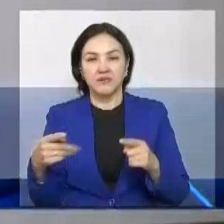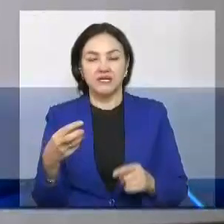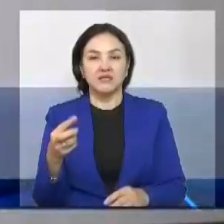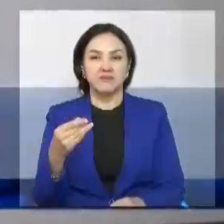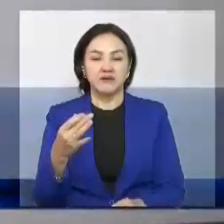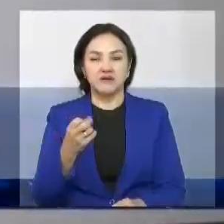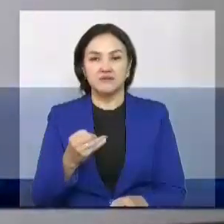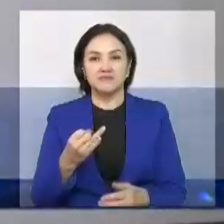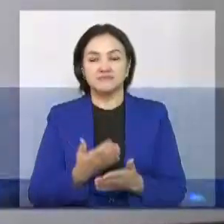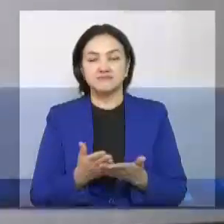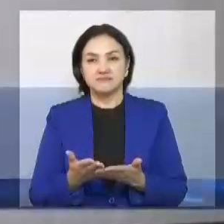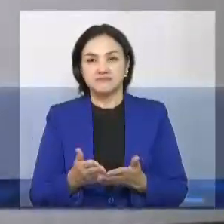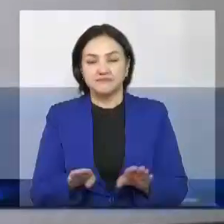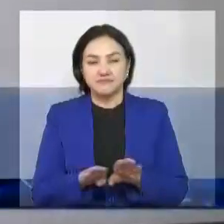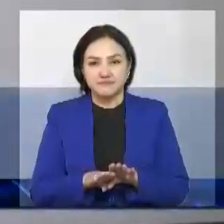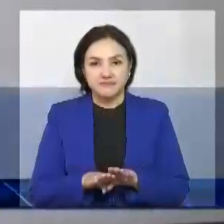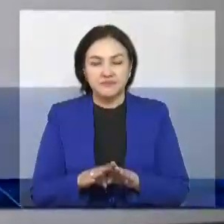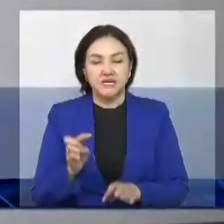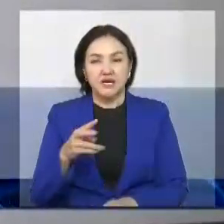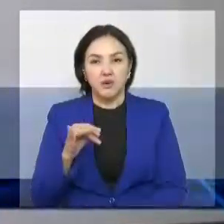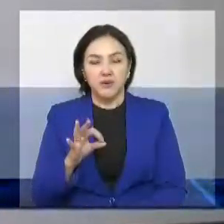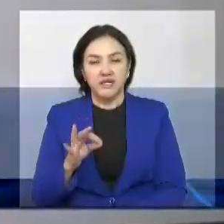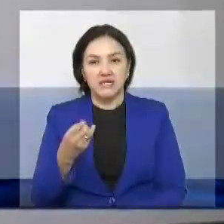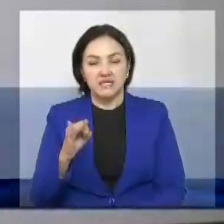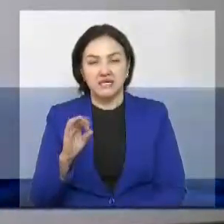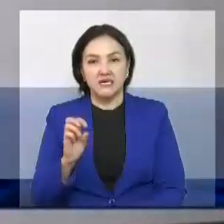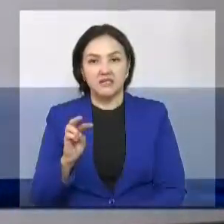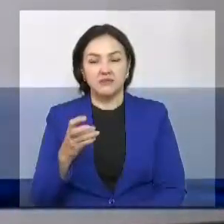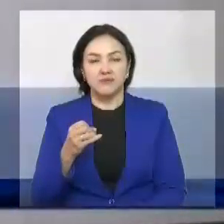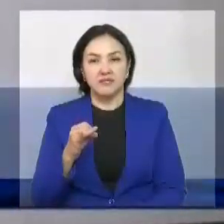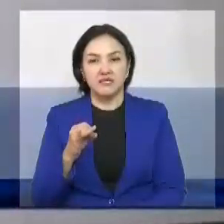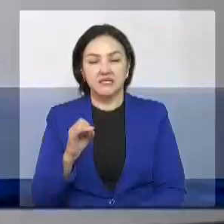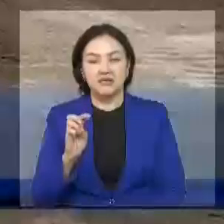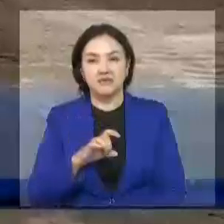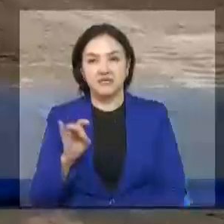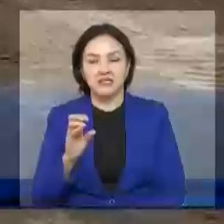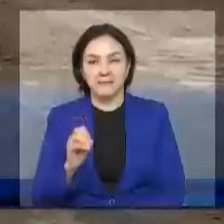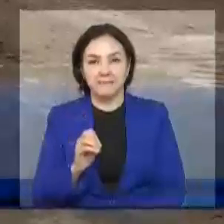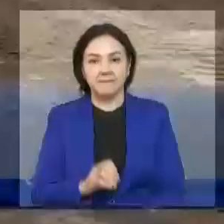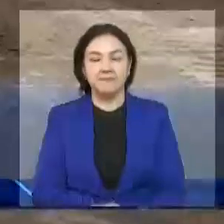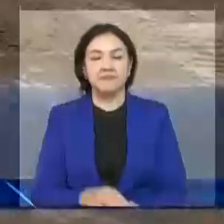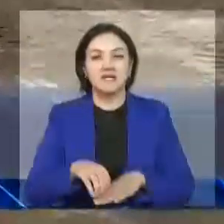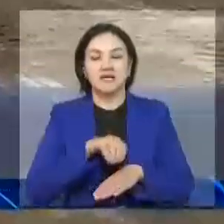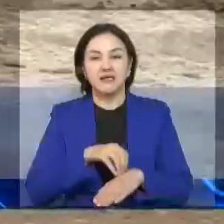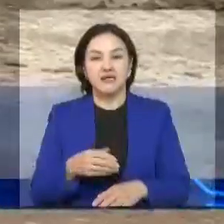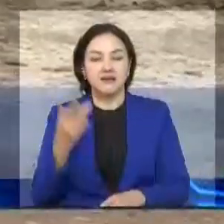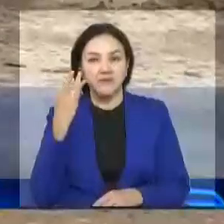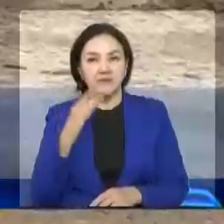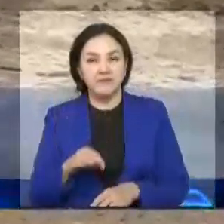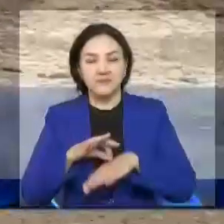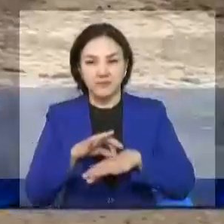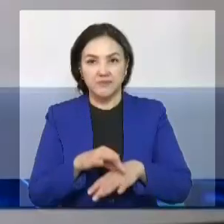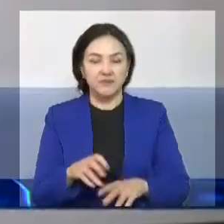рано знания также на в приоритете это вра Иматра на регулярно основе